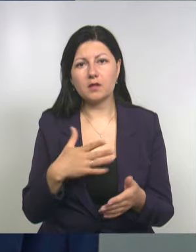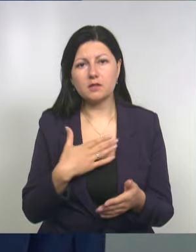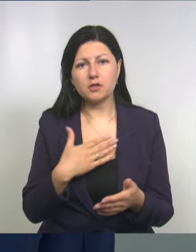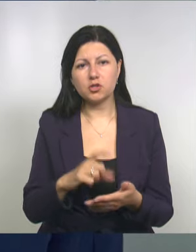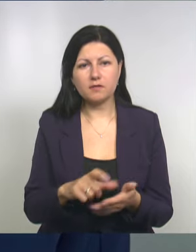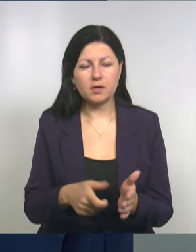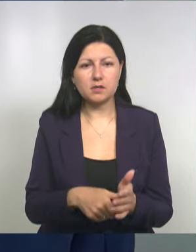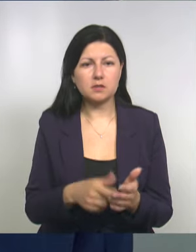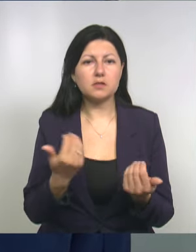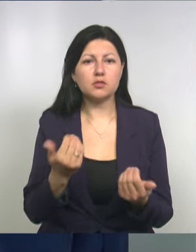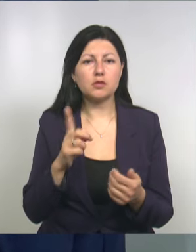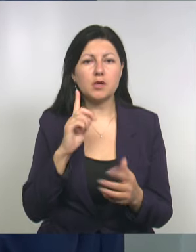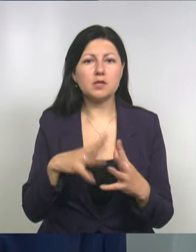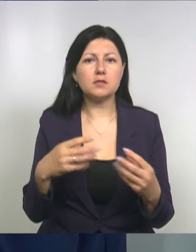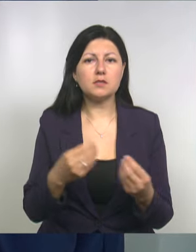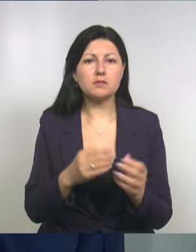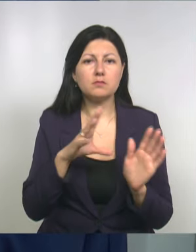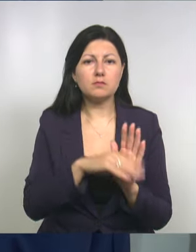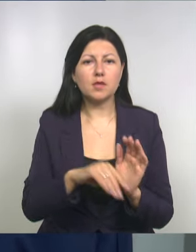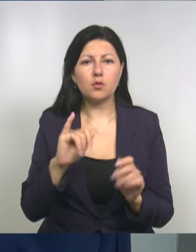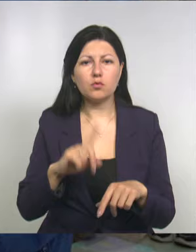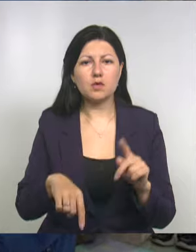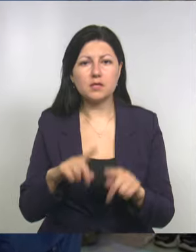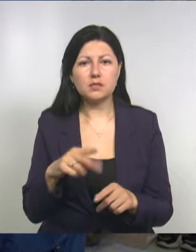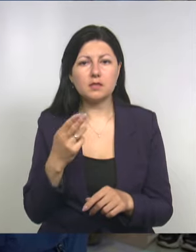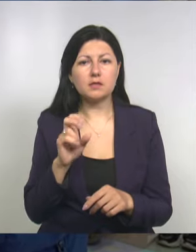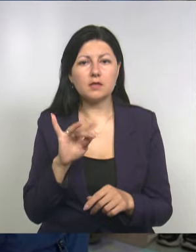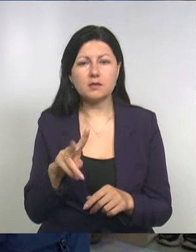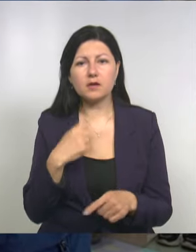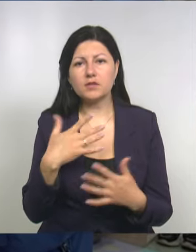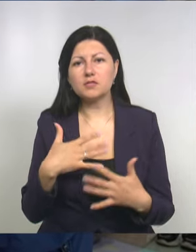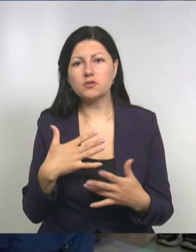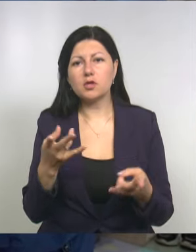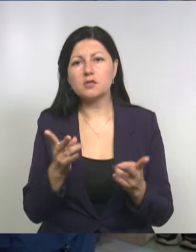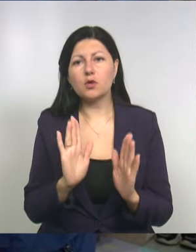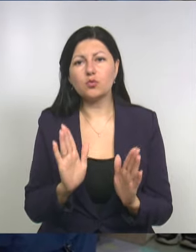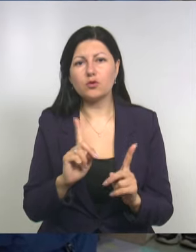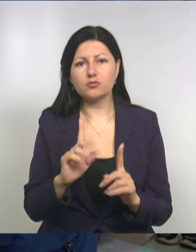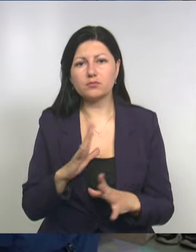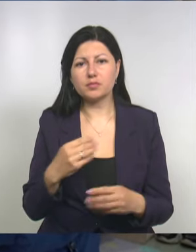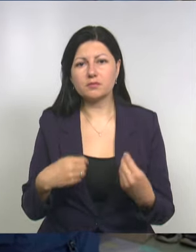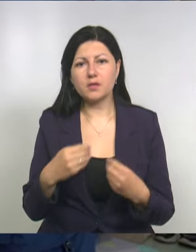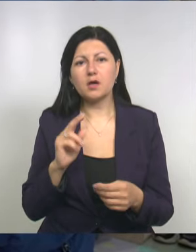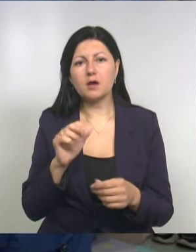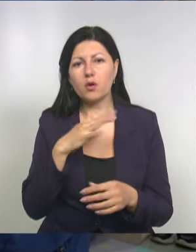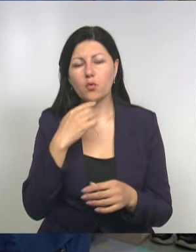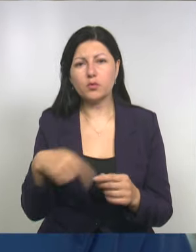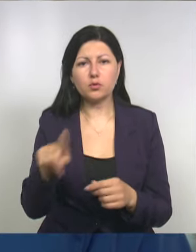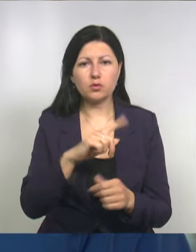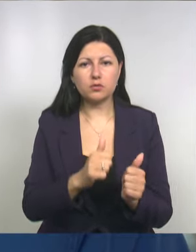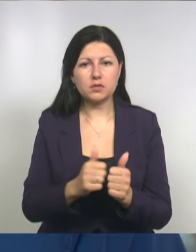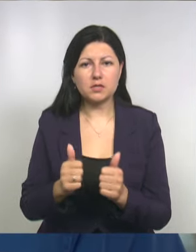квартиры. Сейчас молодая семья разместилась у родителей. Данил говорит, из вещей осталось лишь то, в чем были, как и у многих других